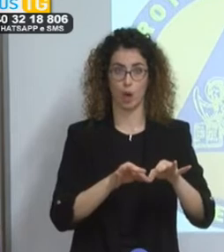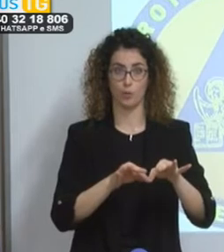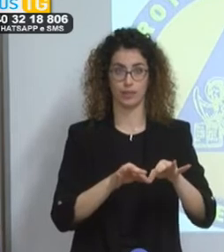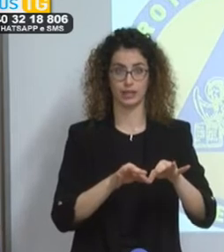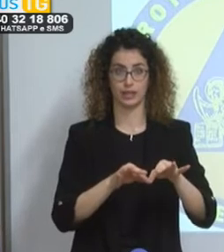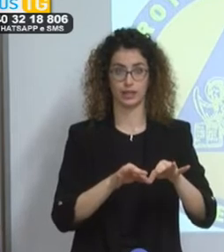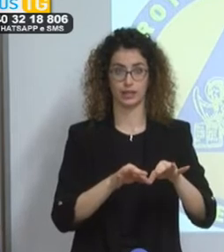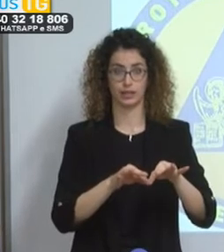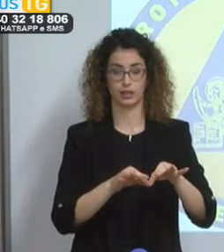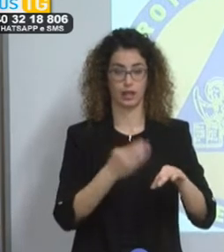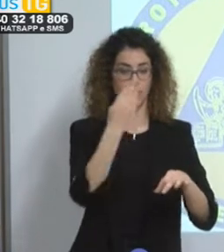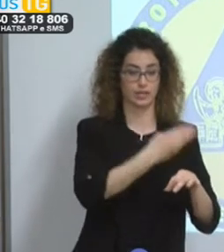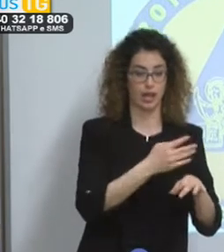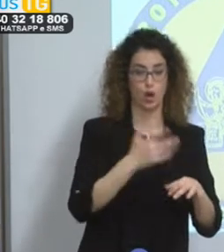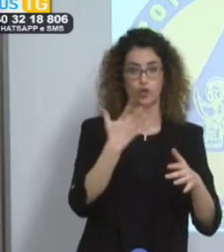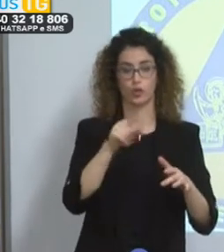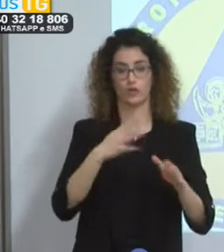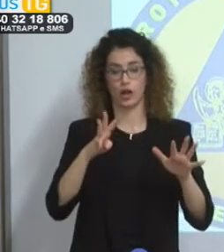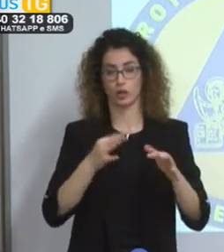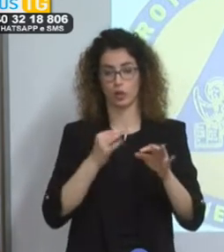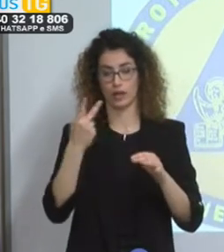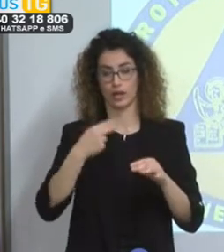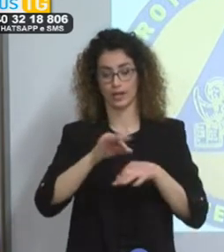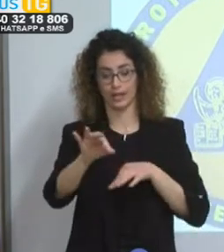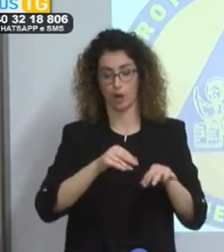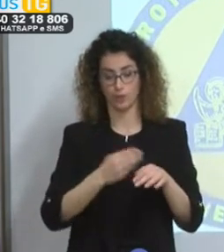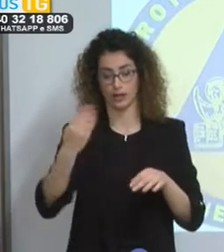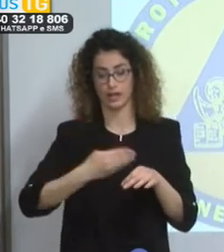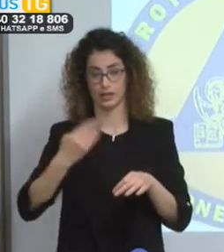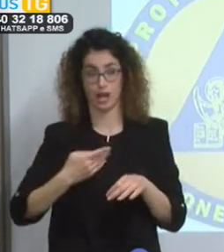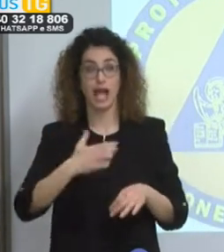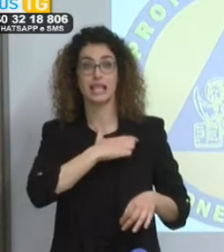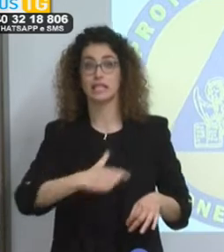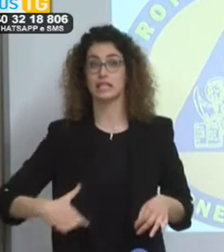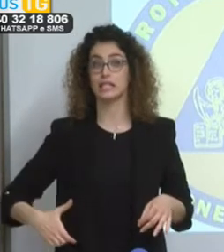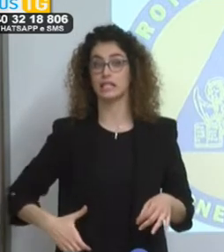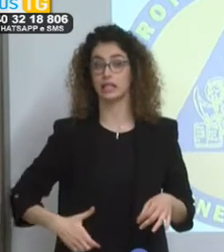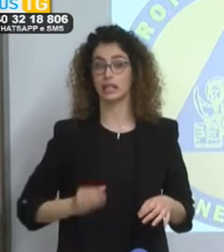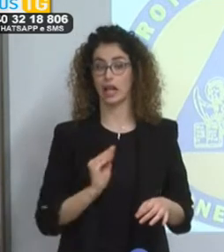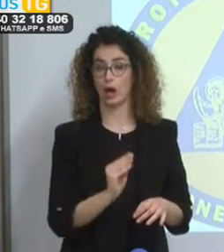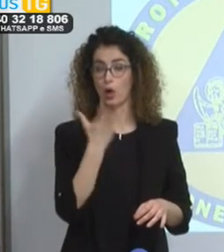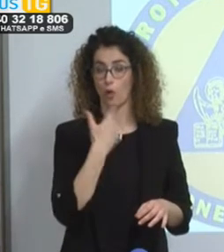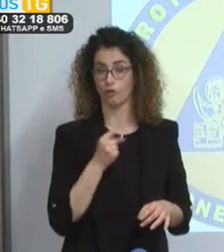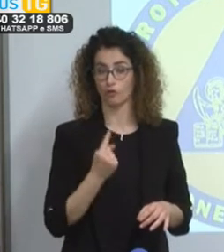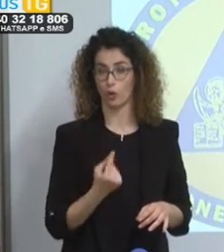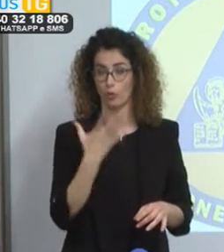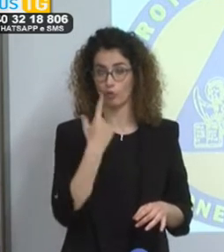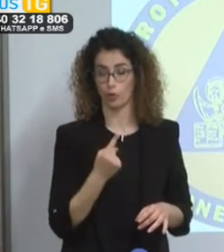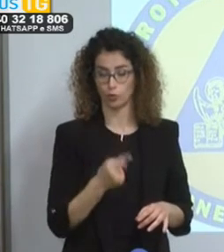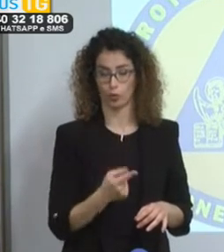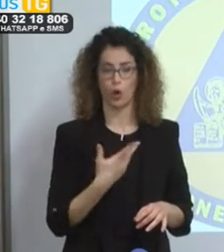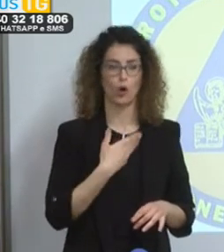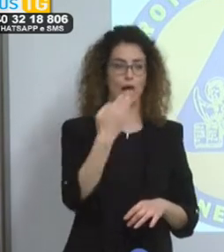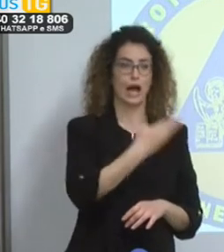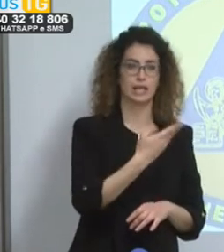pochi 5,9 km. Adesso chiesti dai sindaci di allora. Adesso ogni casello ha un problema,